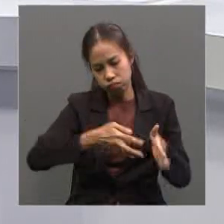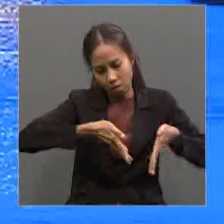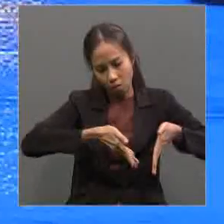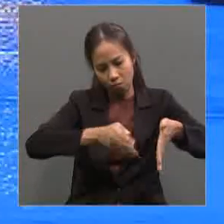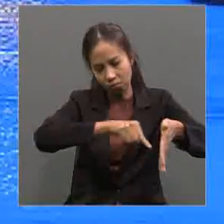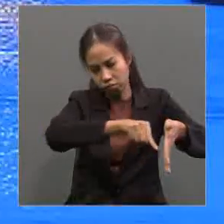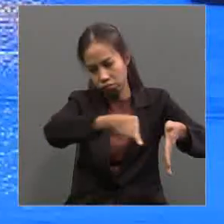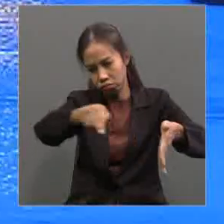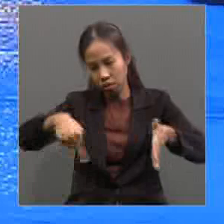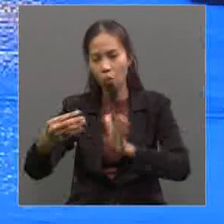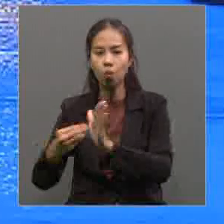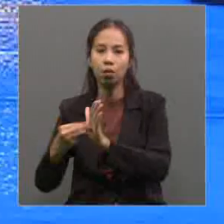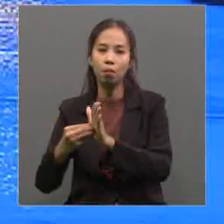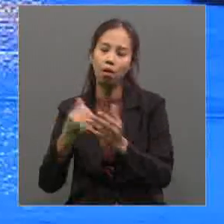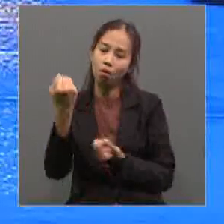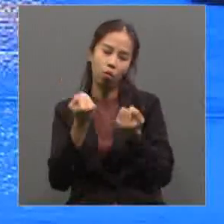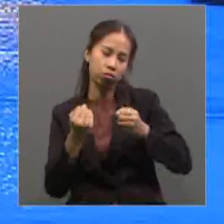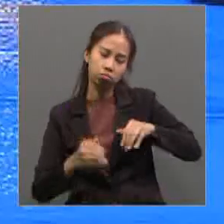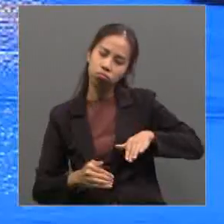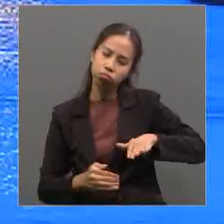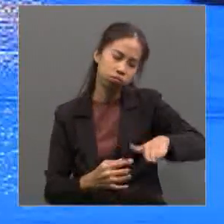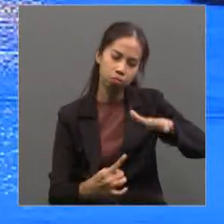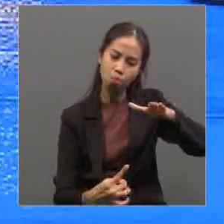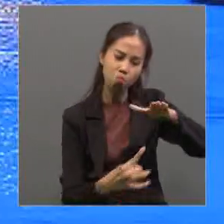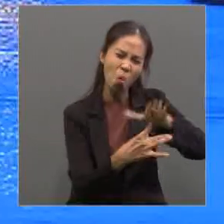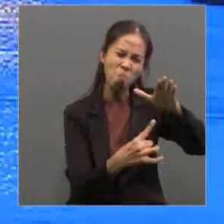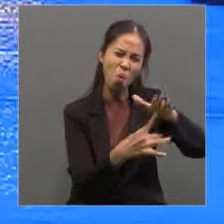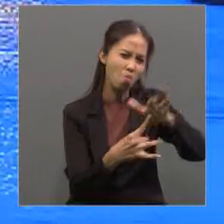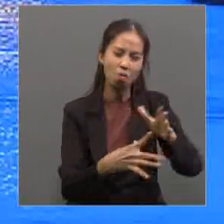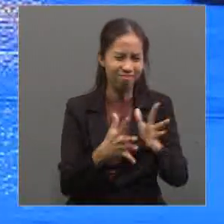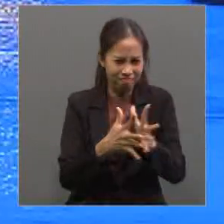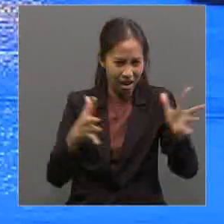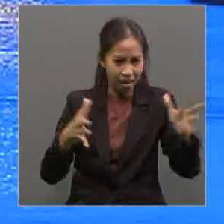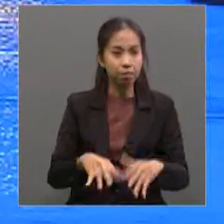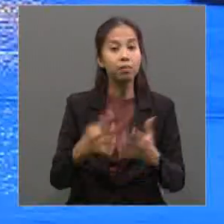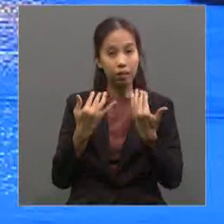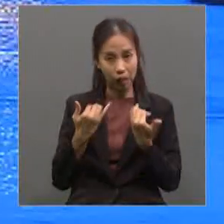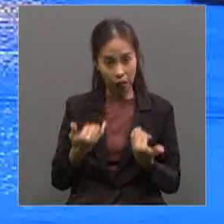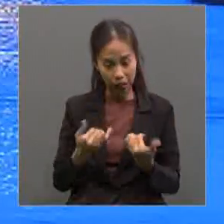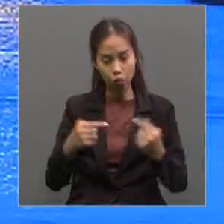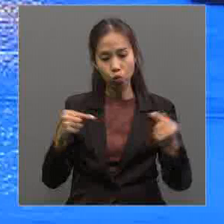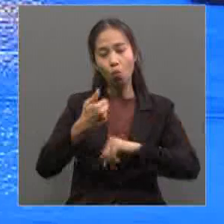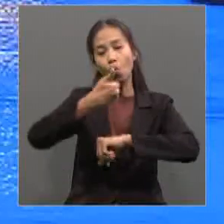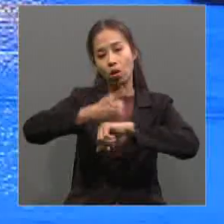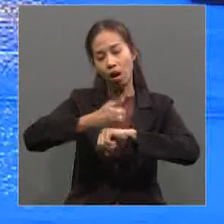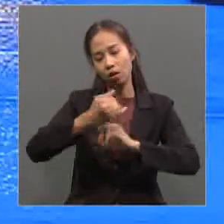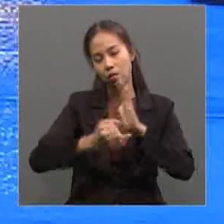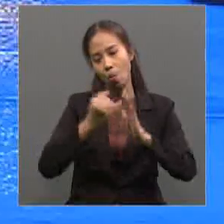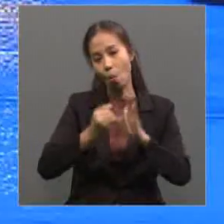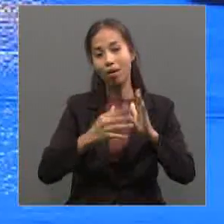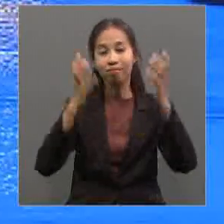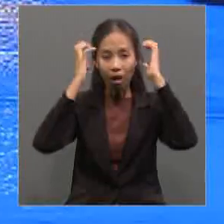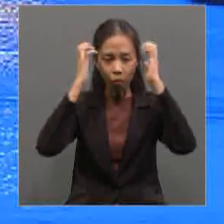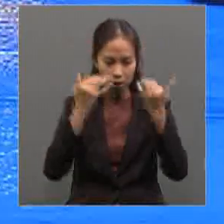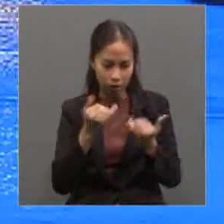จนทำให้มีผู้เสียหายหลายรายด้วยกันนะครับล่าสุดทางพ่อเมืองนะผู้ว่าราชการจังหวัดสระบุรีเนี่ยสั่งเฝ้าระวังและ